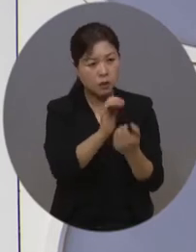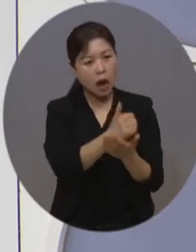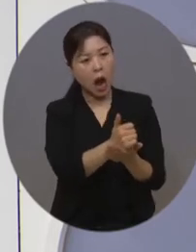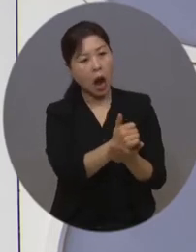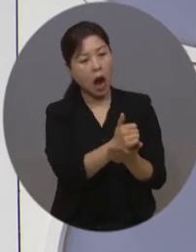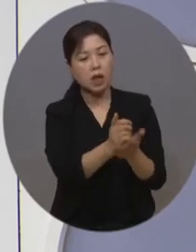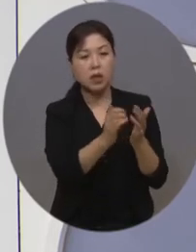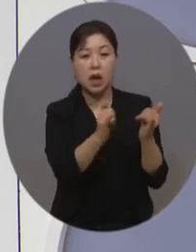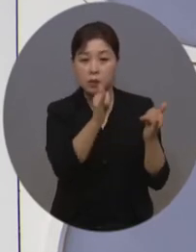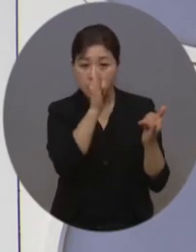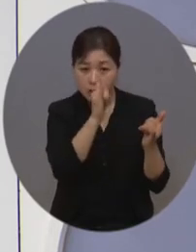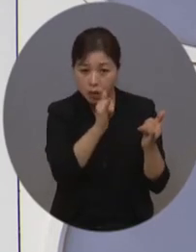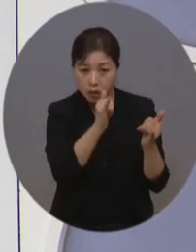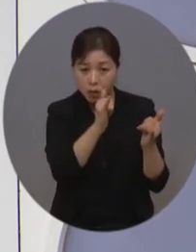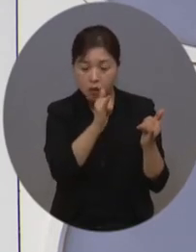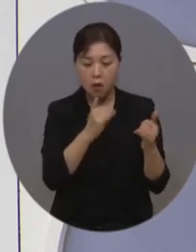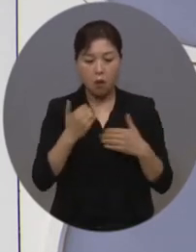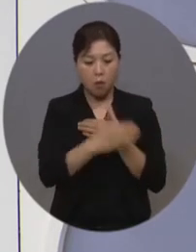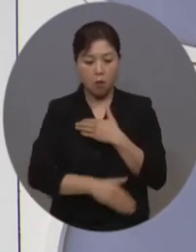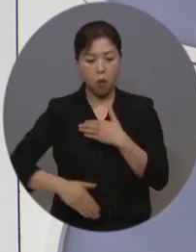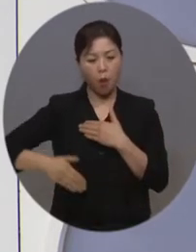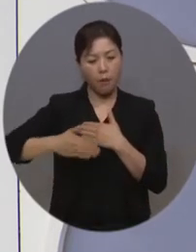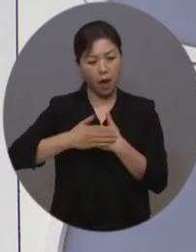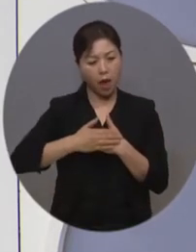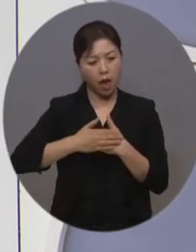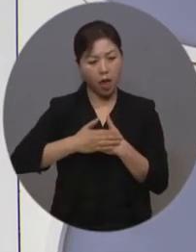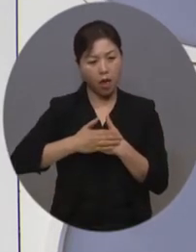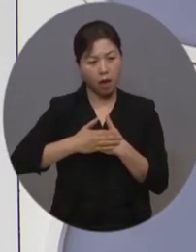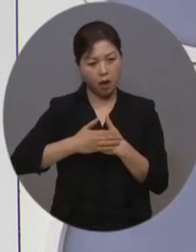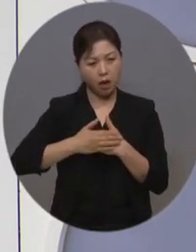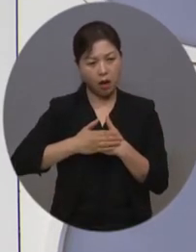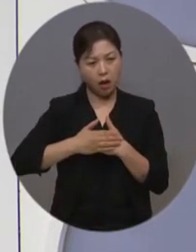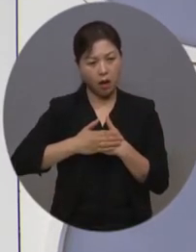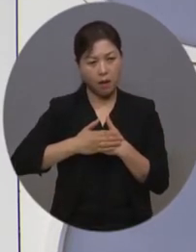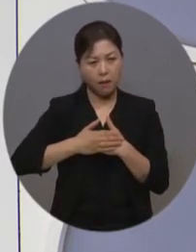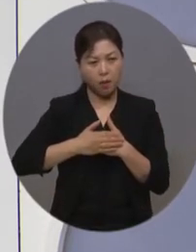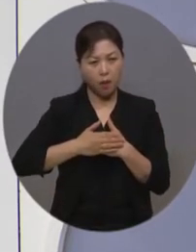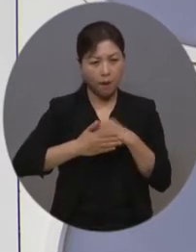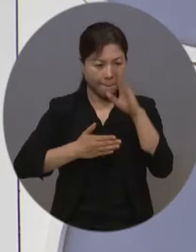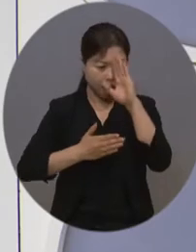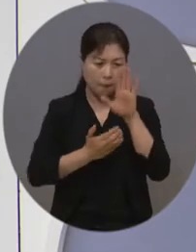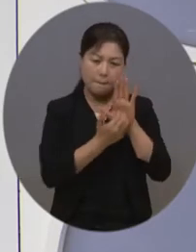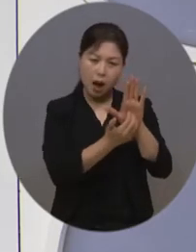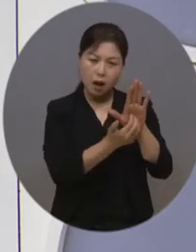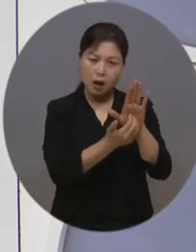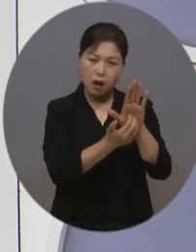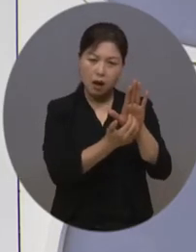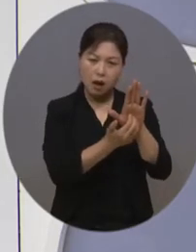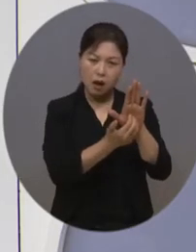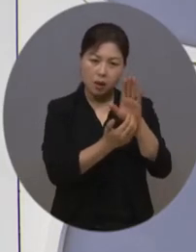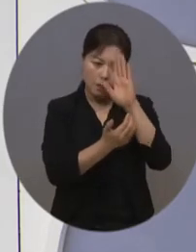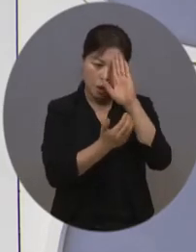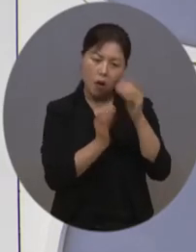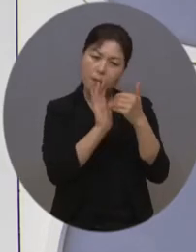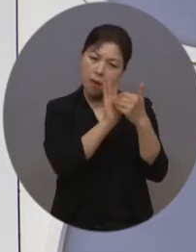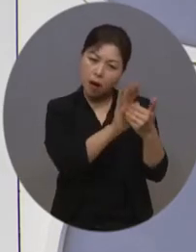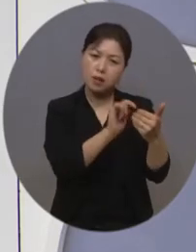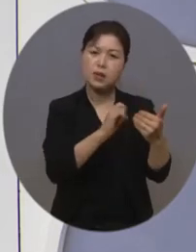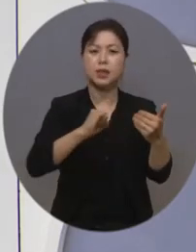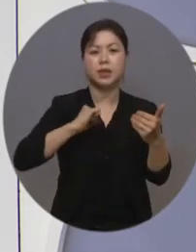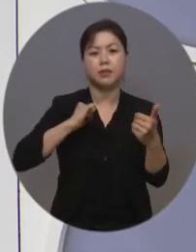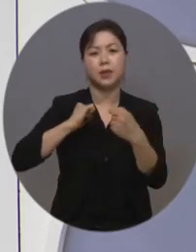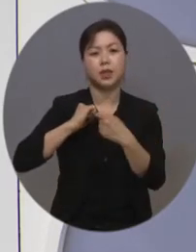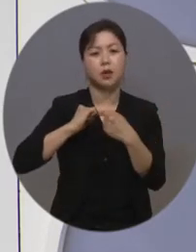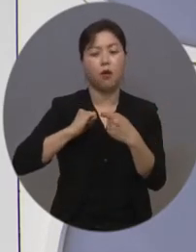오느냐? 면역력의 차이입니다. 방역을 얼마나 잘하느냐가 아니고 사실은 면역력의 차이니까 저는